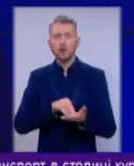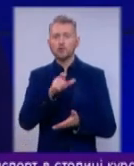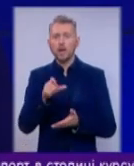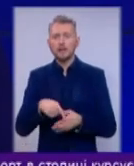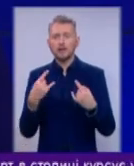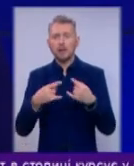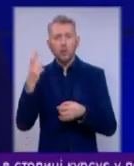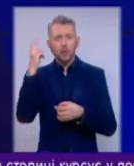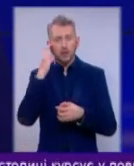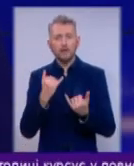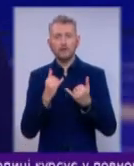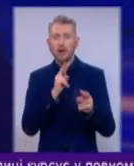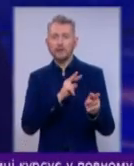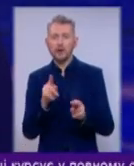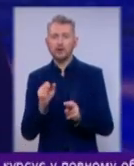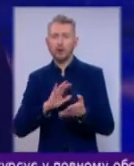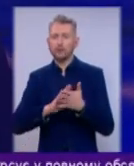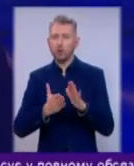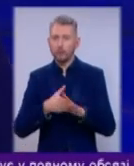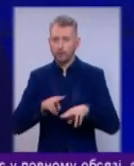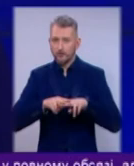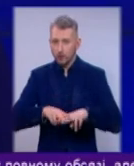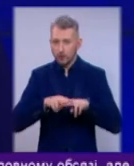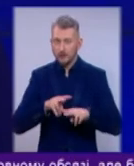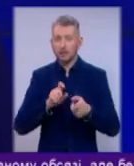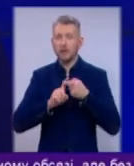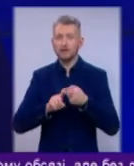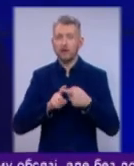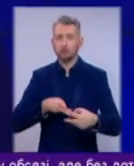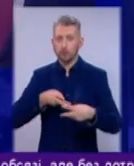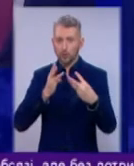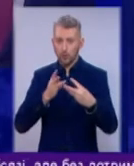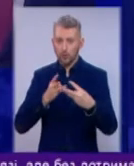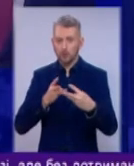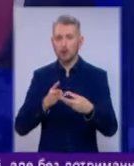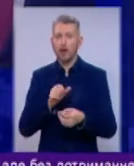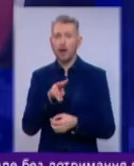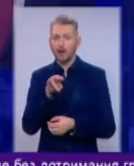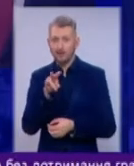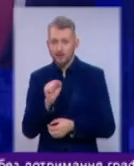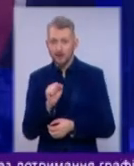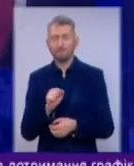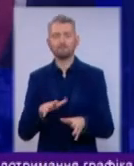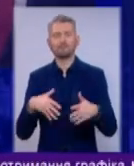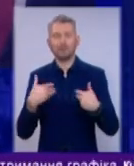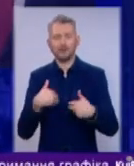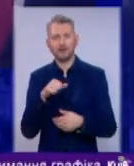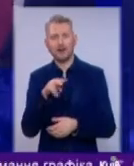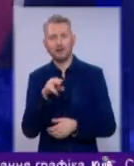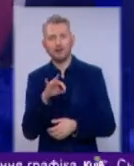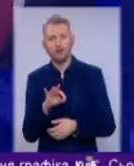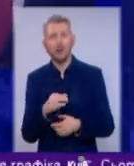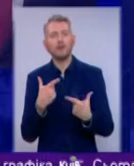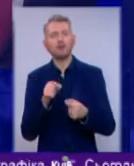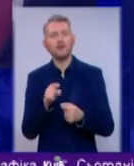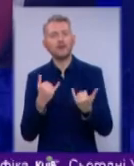Журналісти телеканалу «Київ» зараз стежать за обстановкою у столиці. На зв'язку зі студією Аліна Матвійчук. Привіт, Аліна. Де